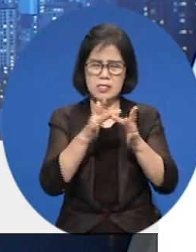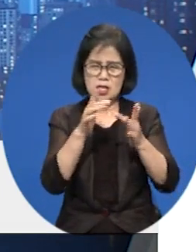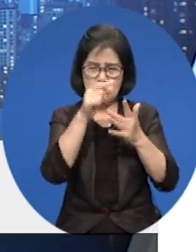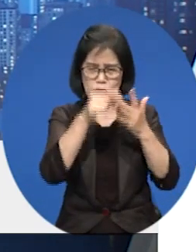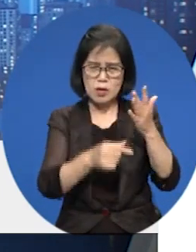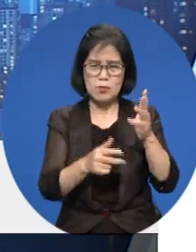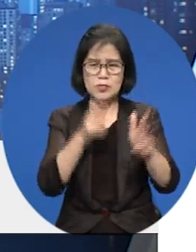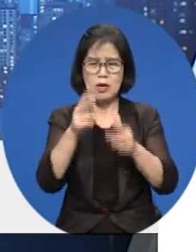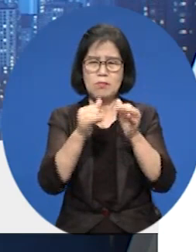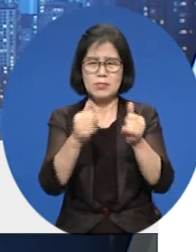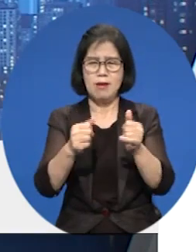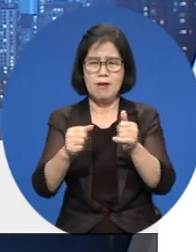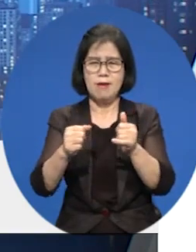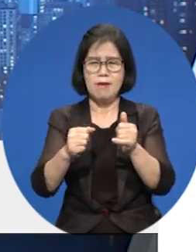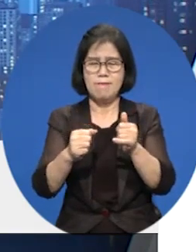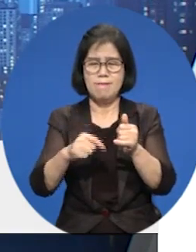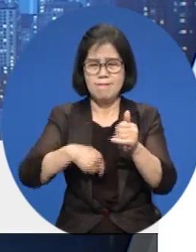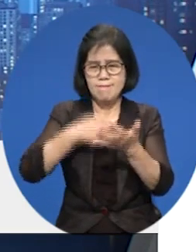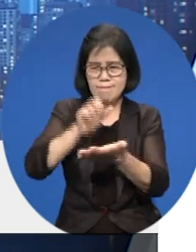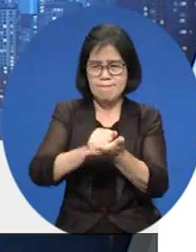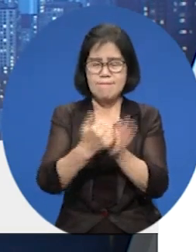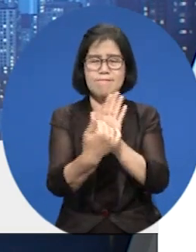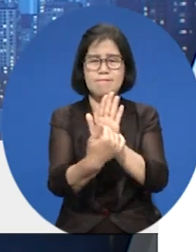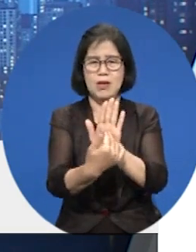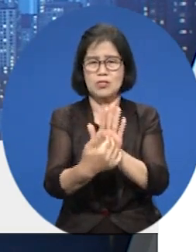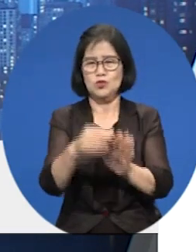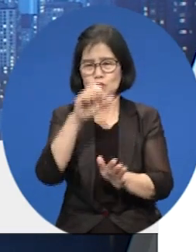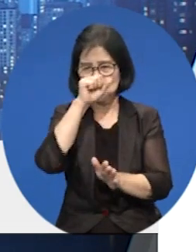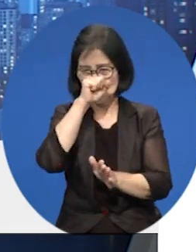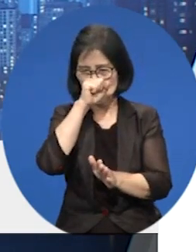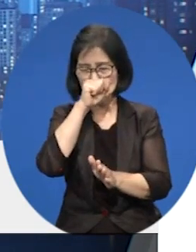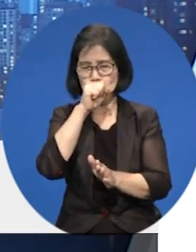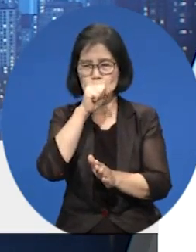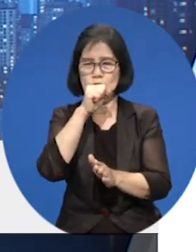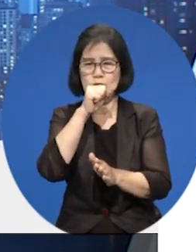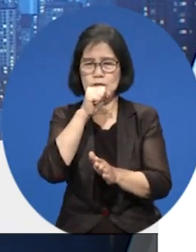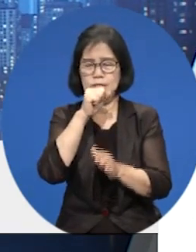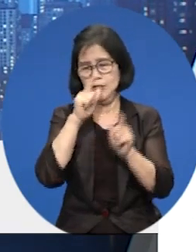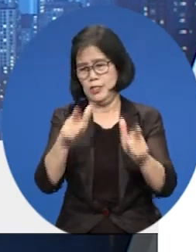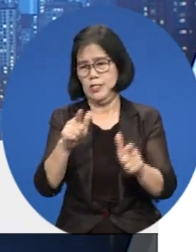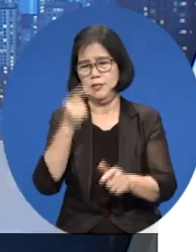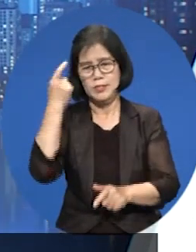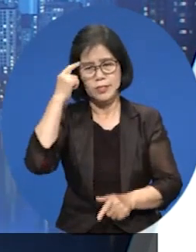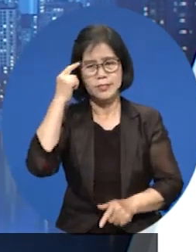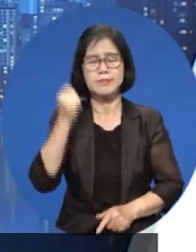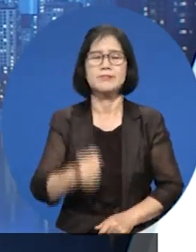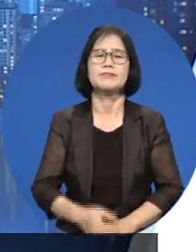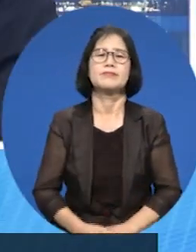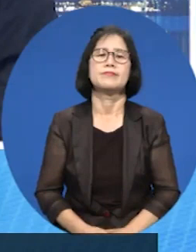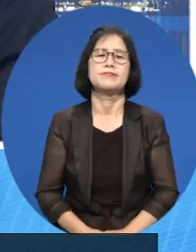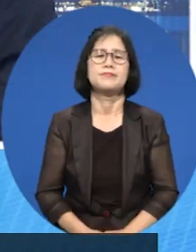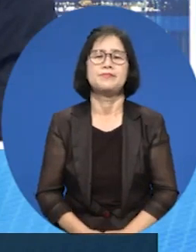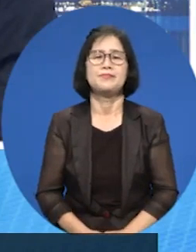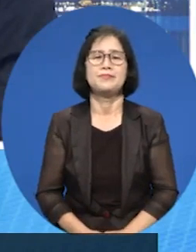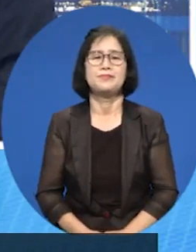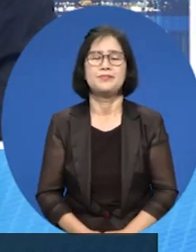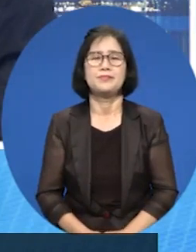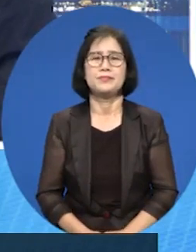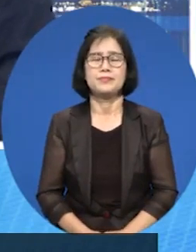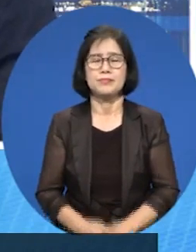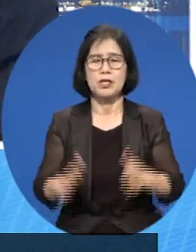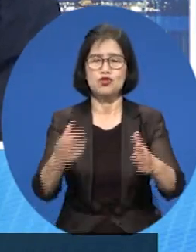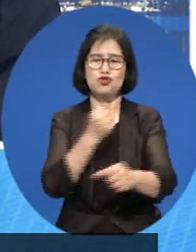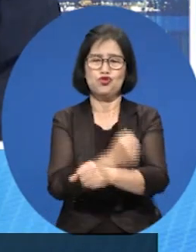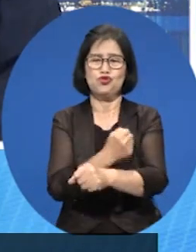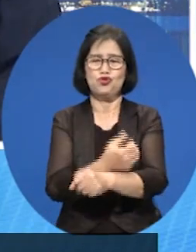횡포를 막는 아주 좋은 그 중요한 군 수령을 만들었으면 좋겠다 이런 생각합니다 네 그건 수수료